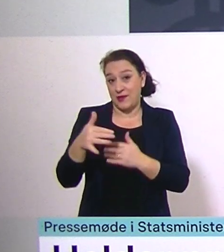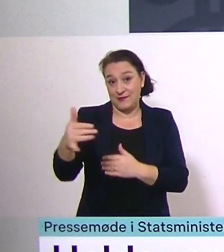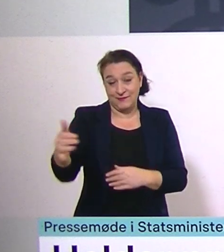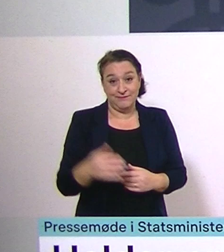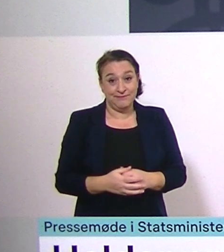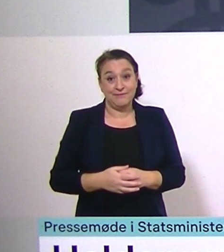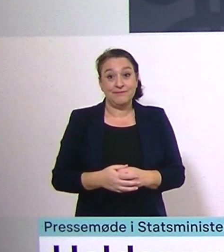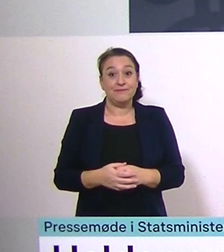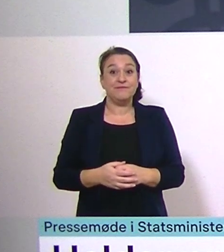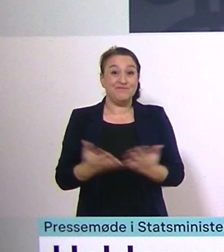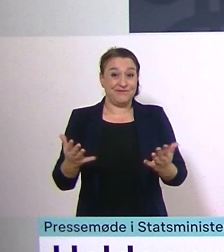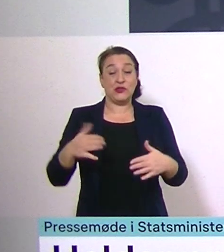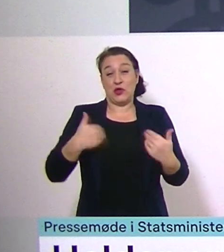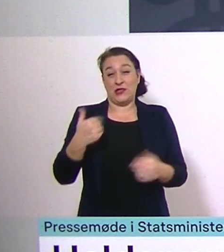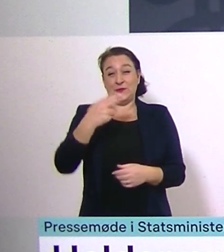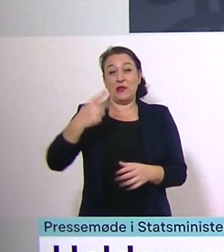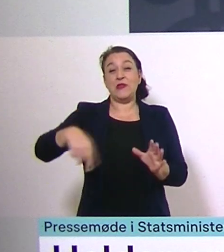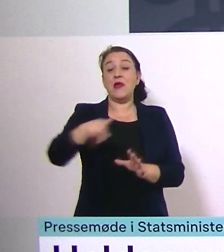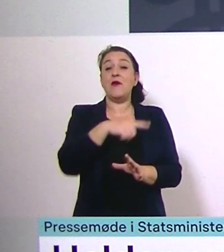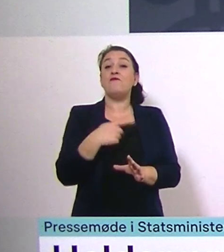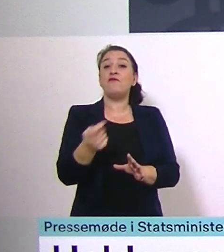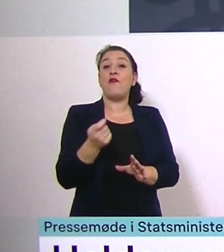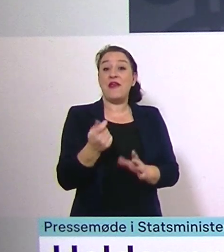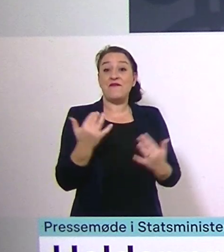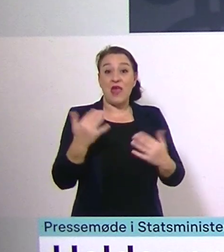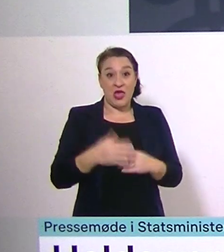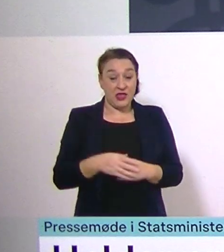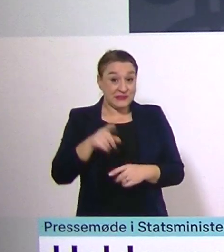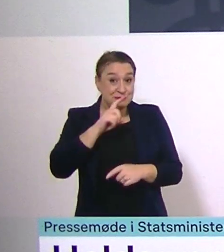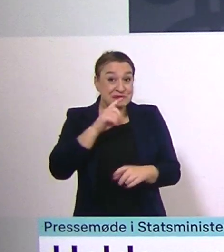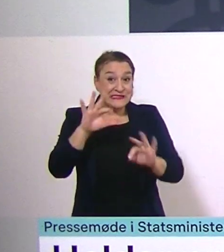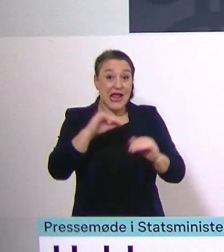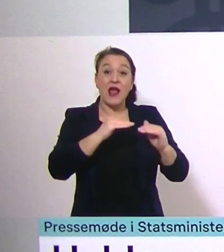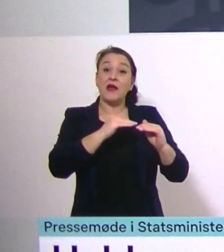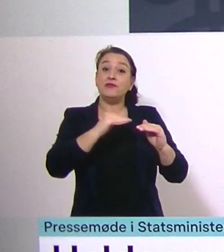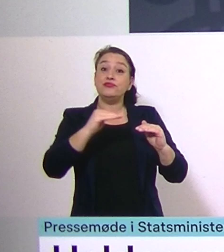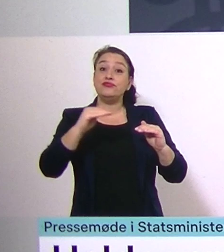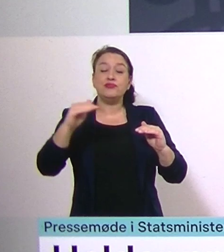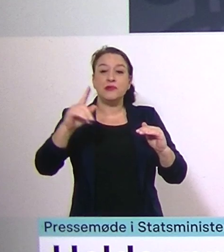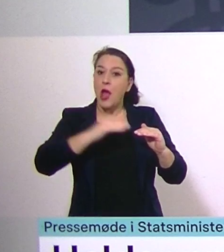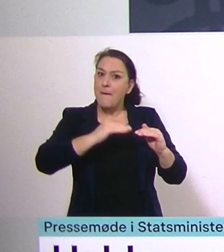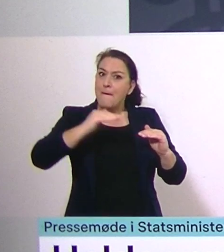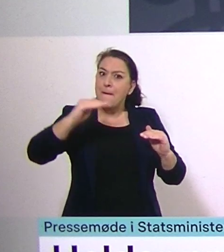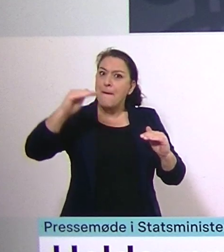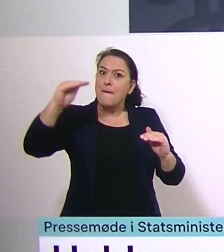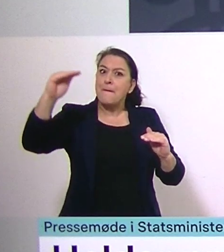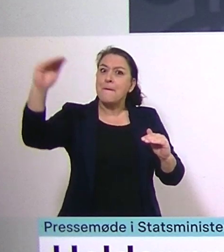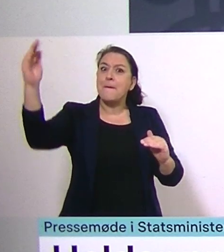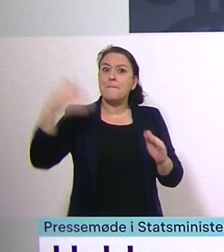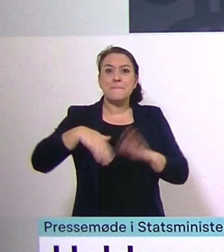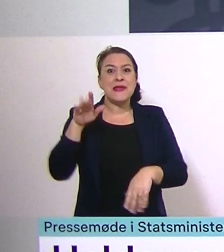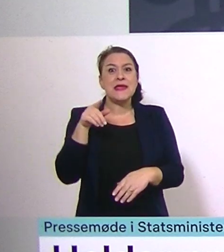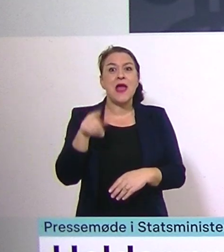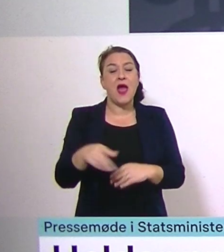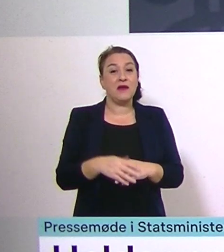Sundhedsmyndighederne forventer, at smitten vil blive ved med at stige i de kommende måneder, ligesom influenza og